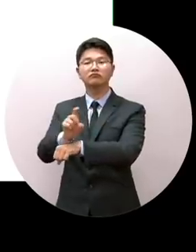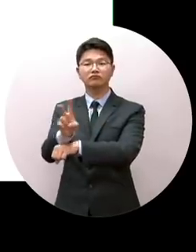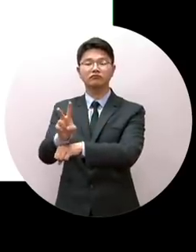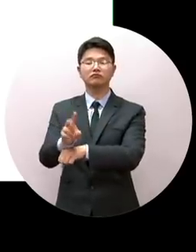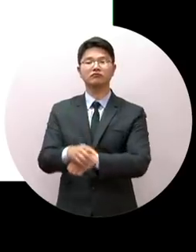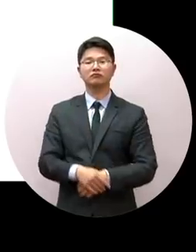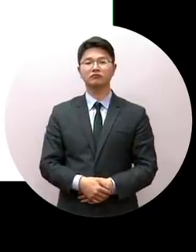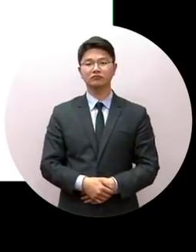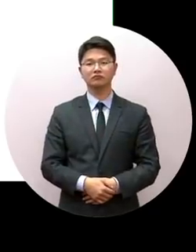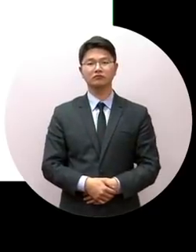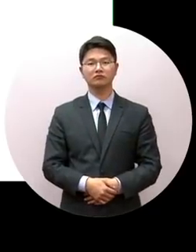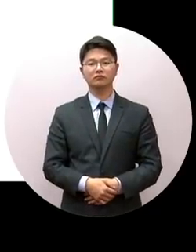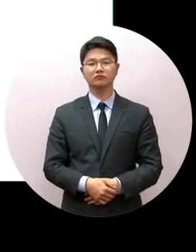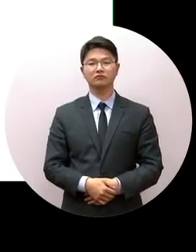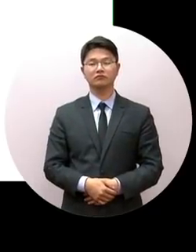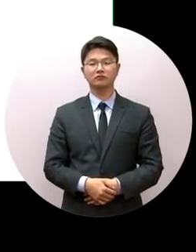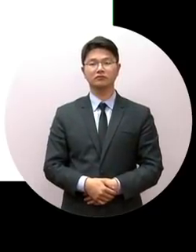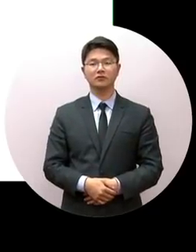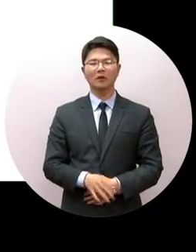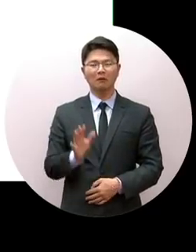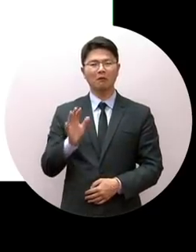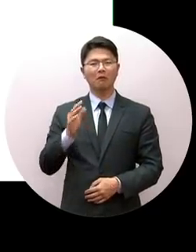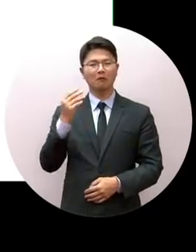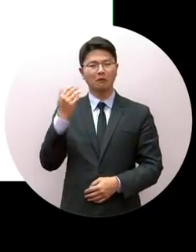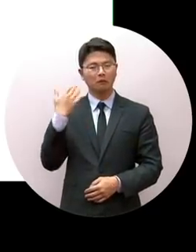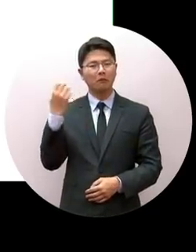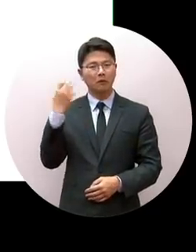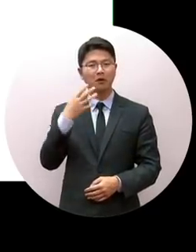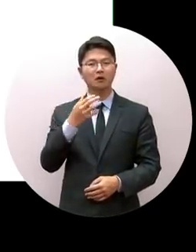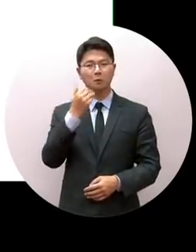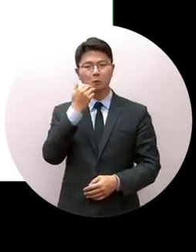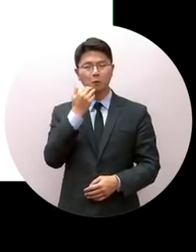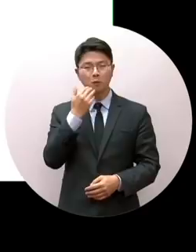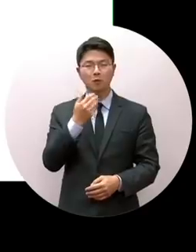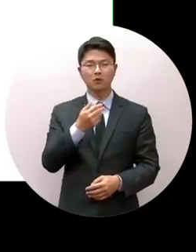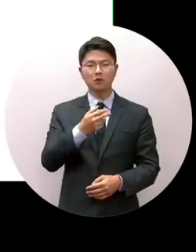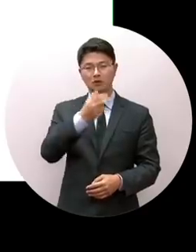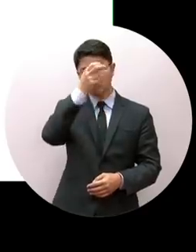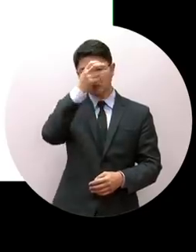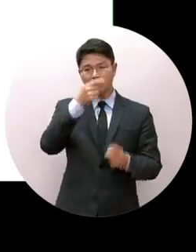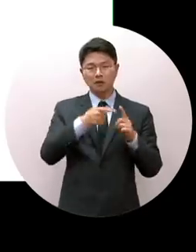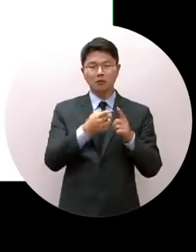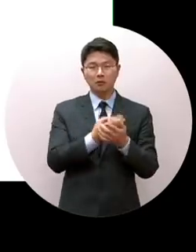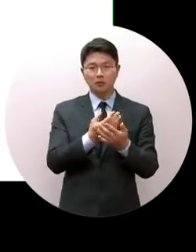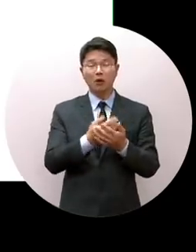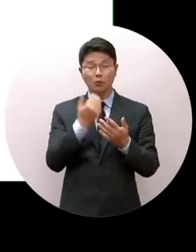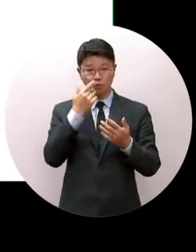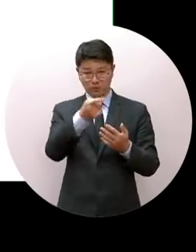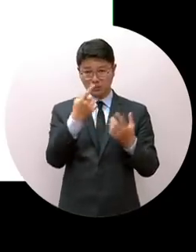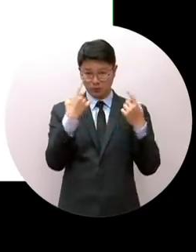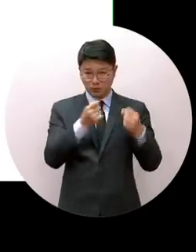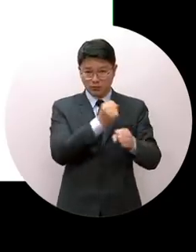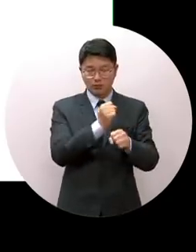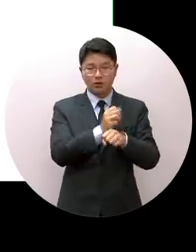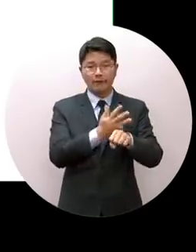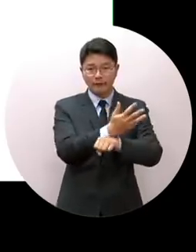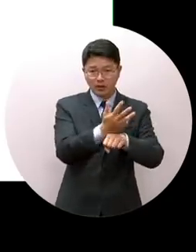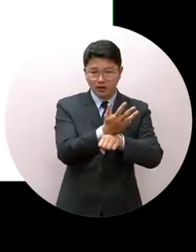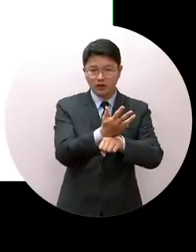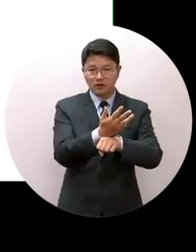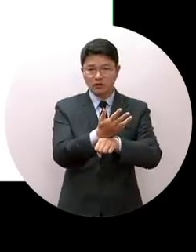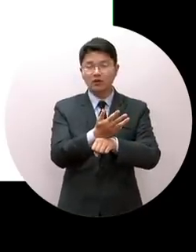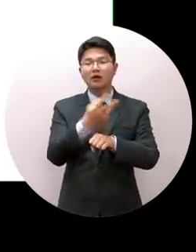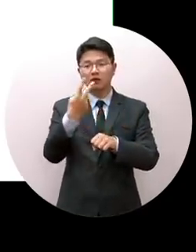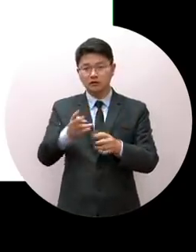10小时到12小时，但是有时候，我们为了警力的需求，从前面叫他上8个小时的班，后面给你